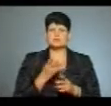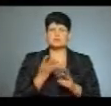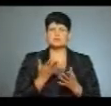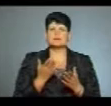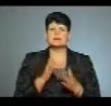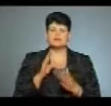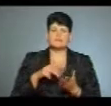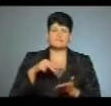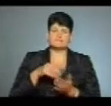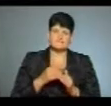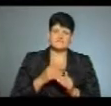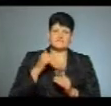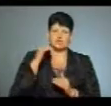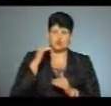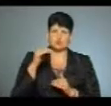високо, ну, от, треба їм